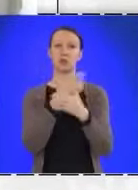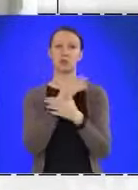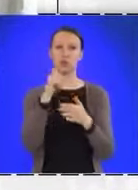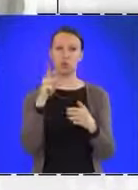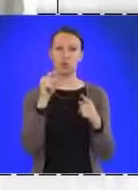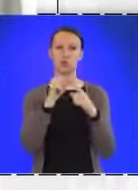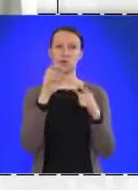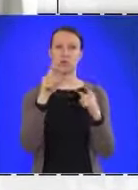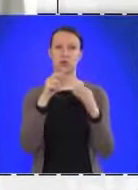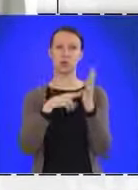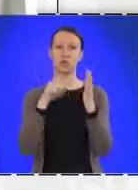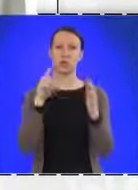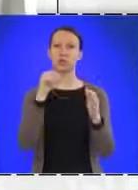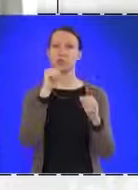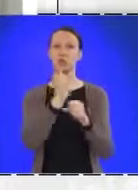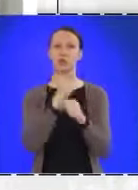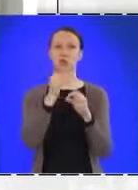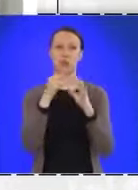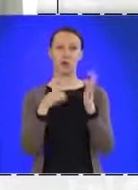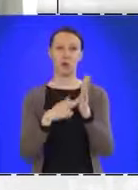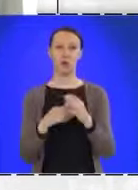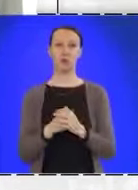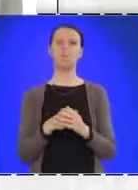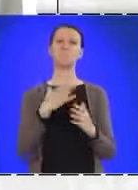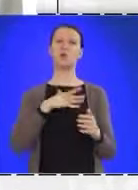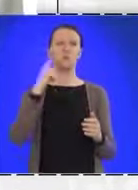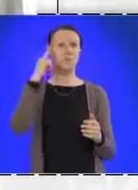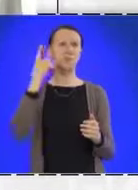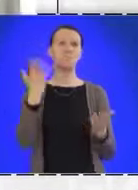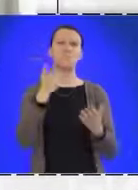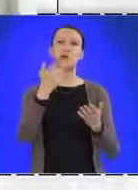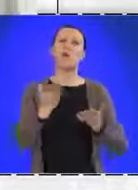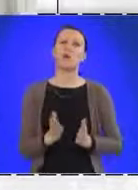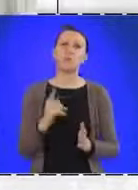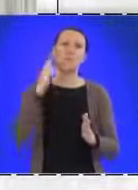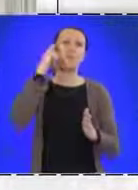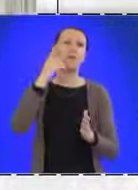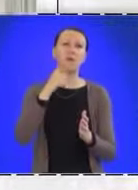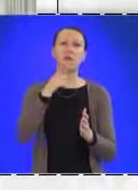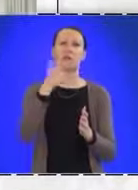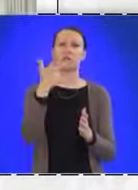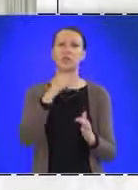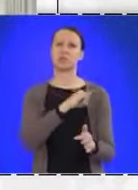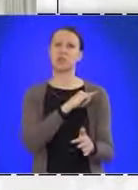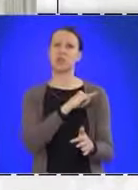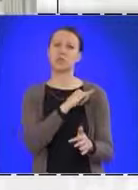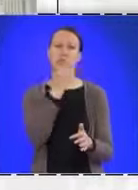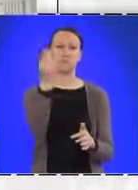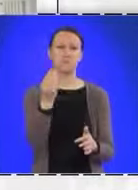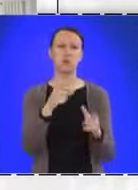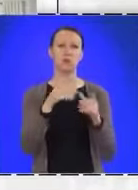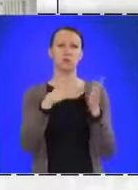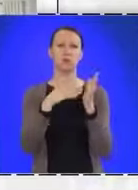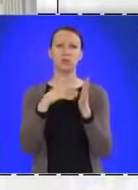Dragane Kružić, Tanje Pečanić i Helge Goran. Evo, voljela bih doznati kako se rodila ideja za ovako triju